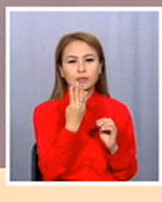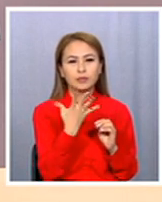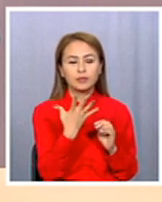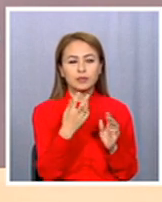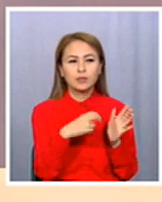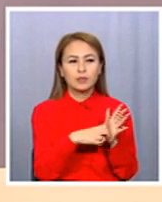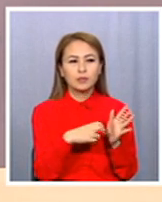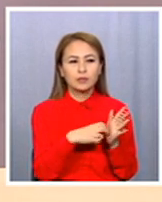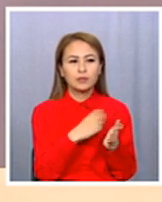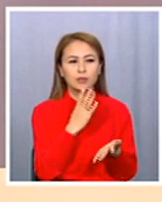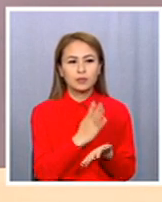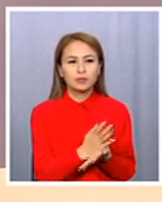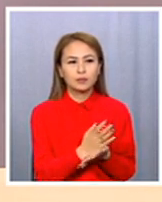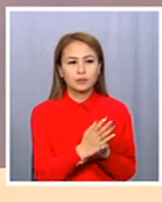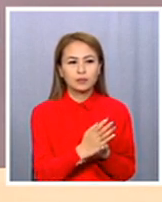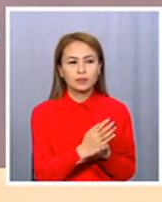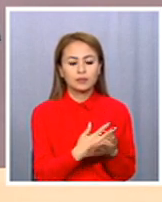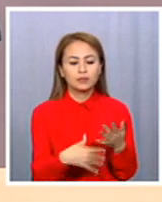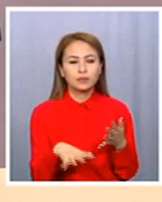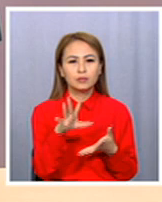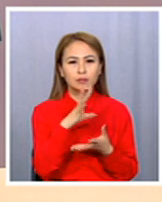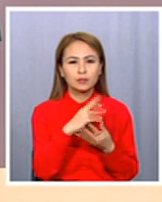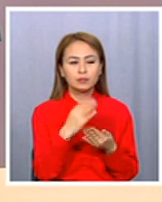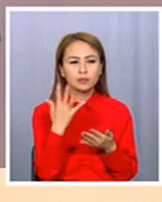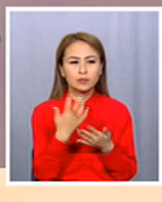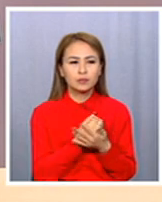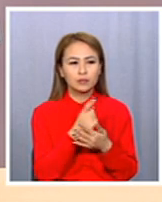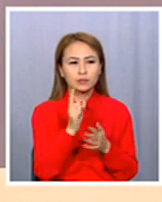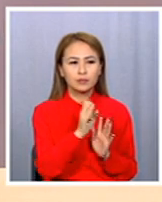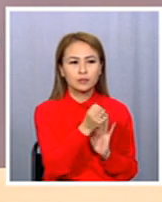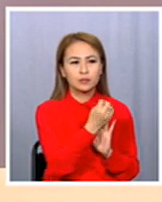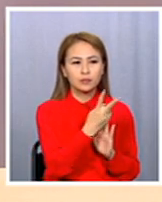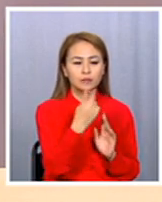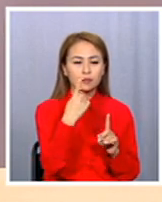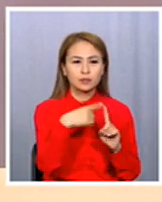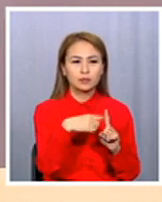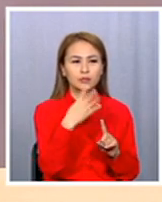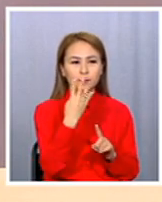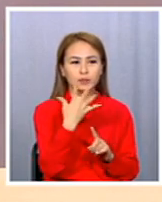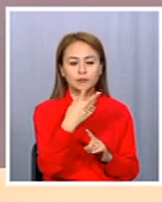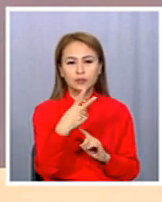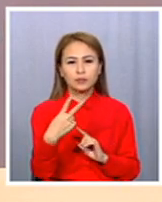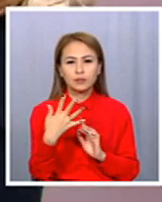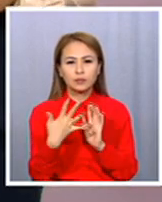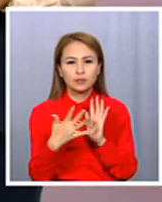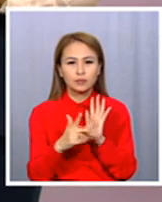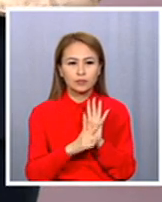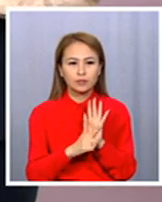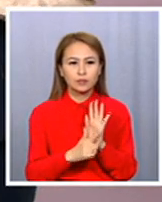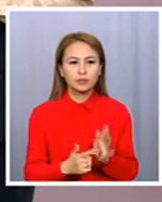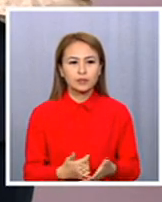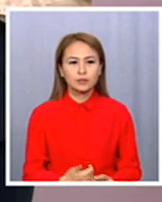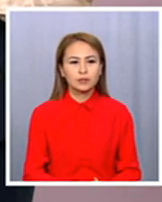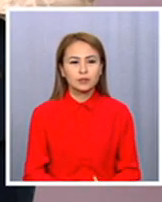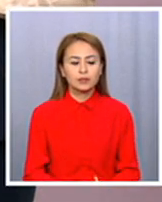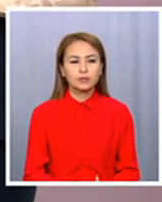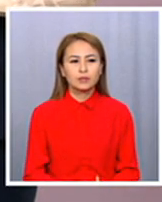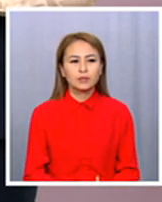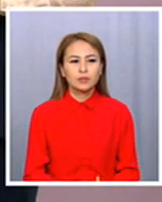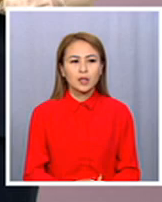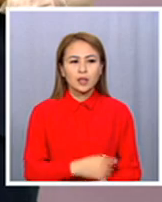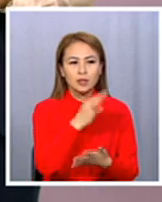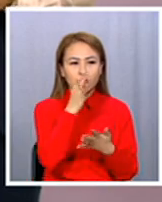бар екен. Ал барлығын табу үшін 12-ге 45-ті қосамыз, мәні 57-ге тең. Демек, есептің